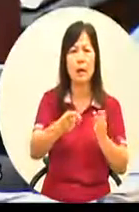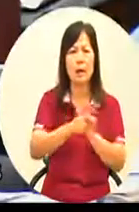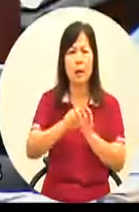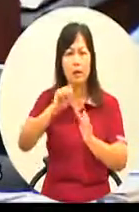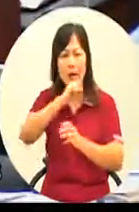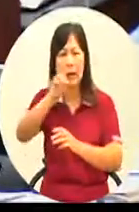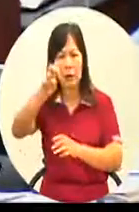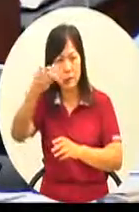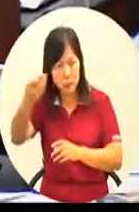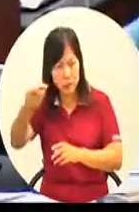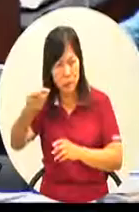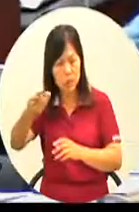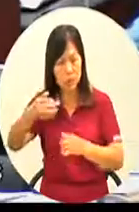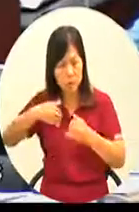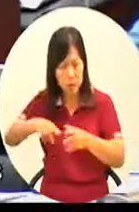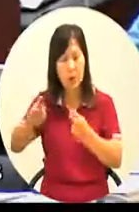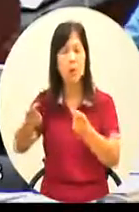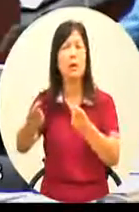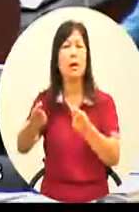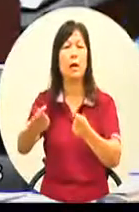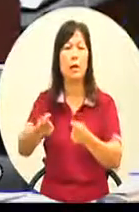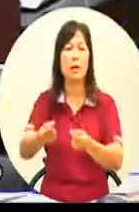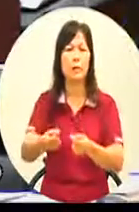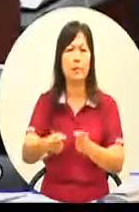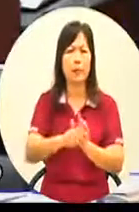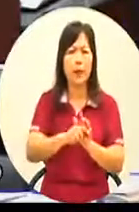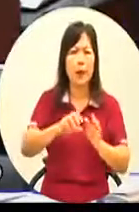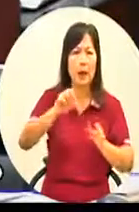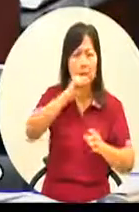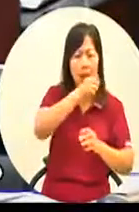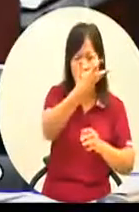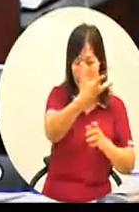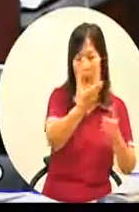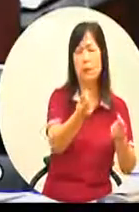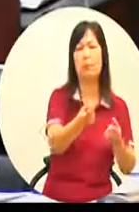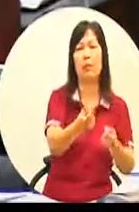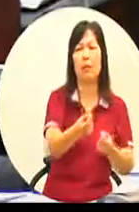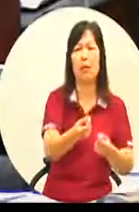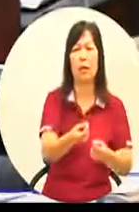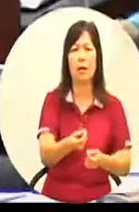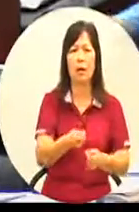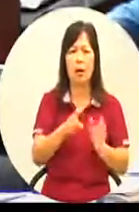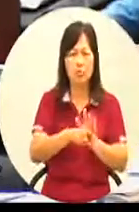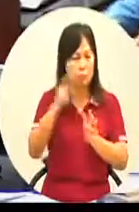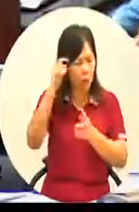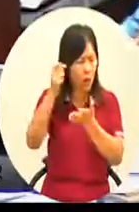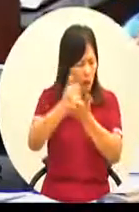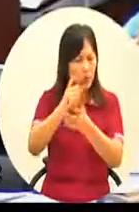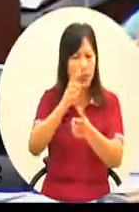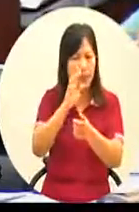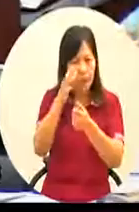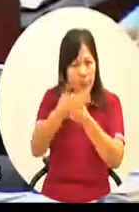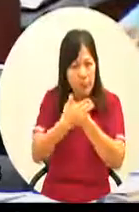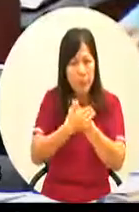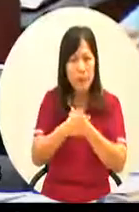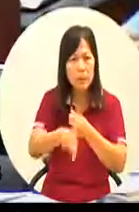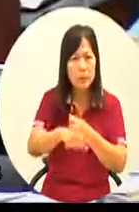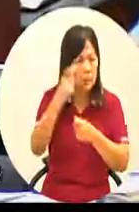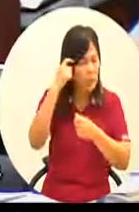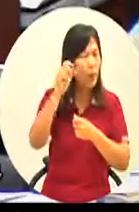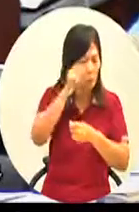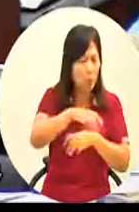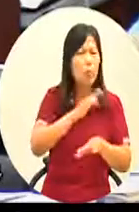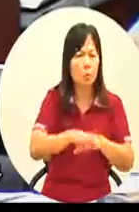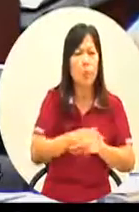呢，路边嘛通仙巷，海拔相关的通仙巷，所以讲我是讲要拜托的，是不是？我相信伊明一定会同意